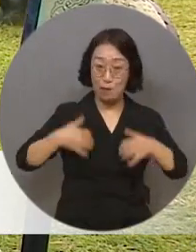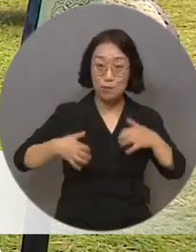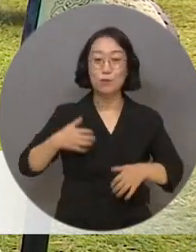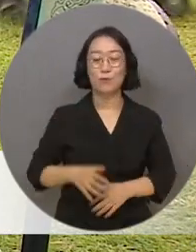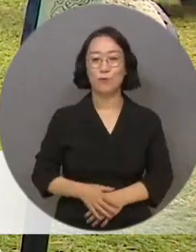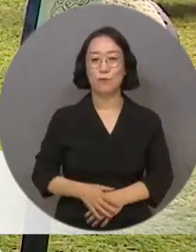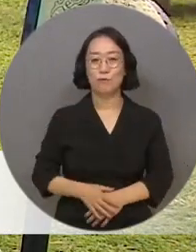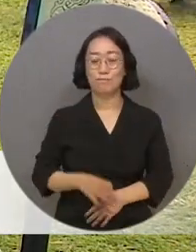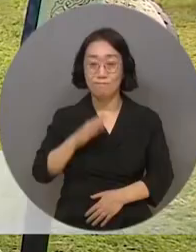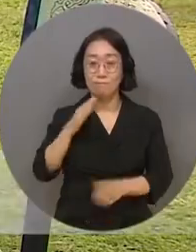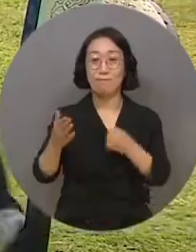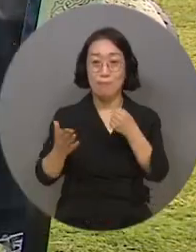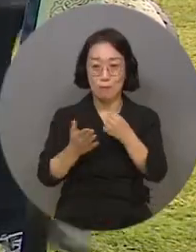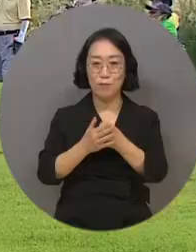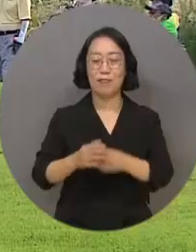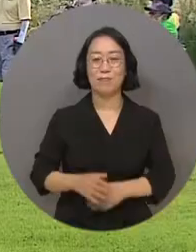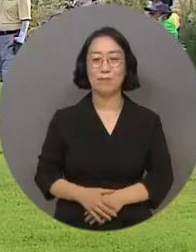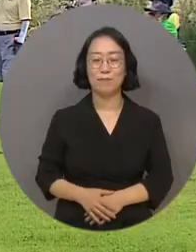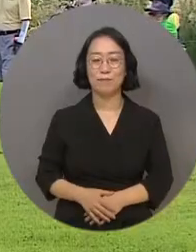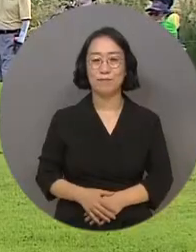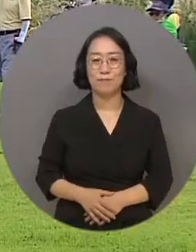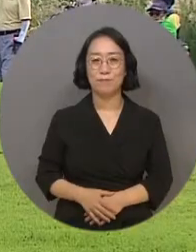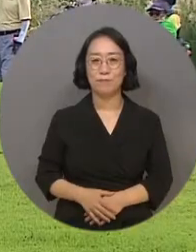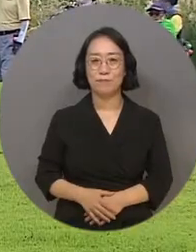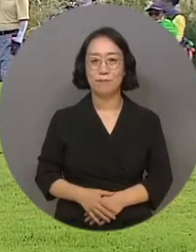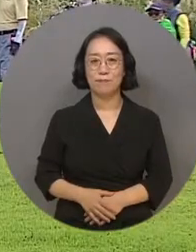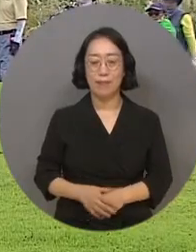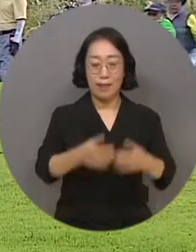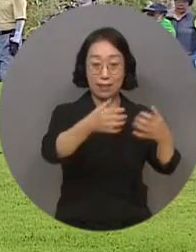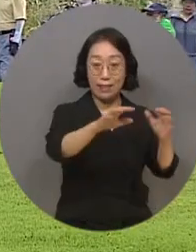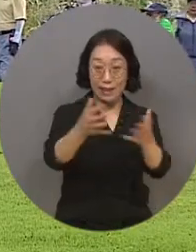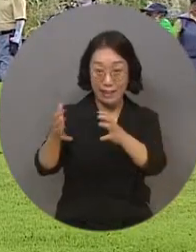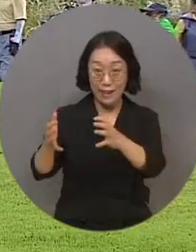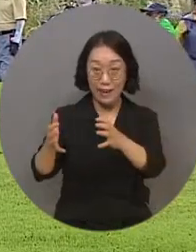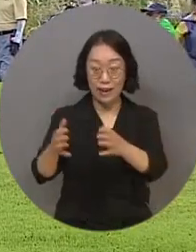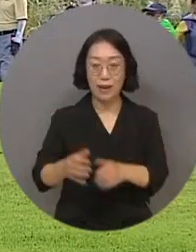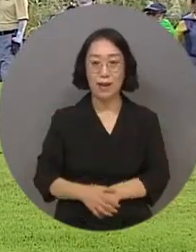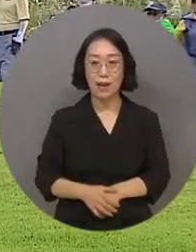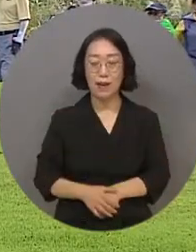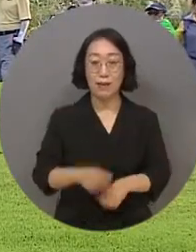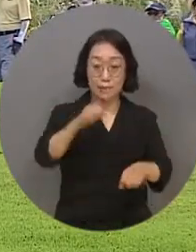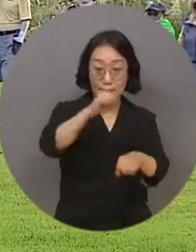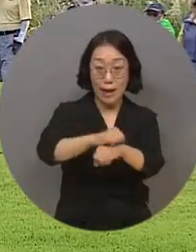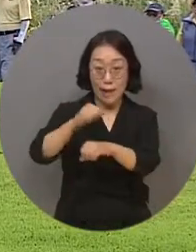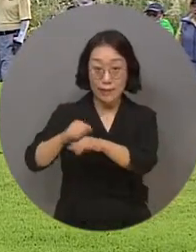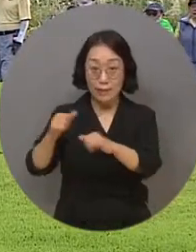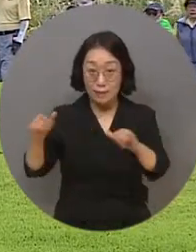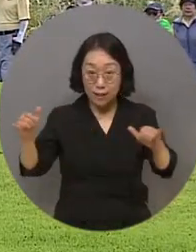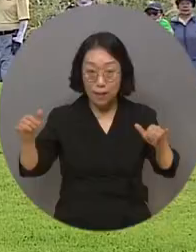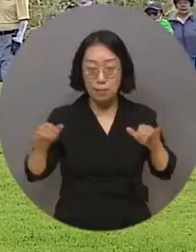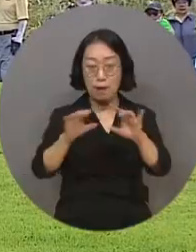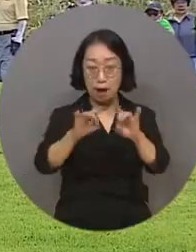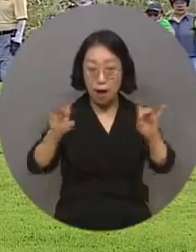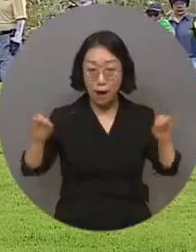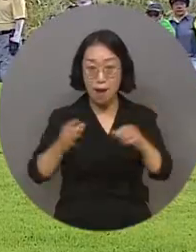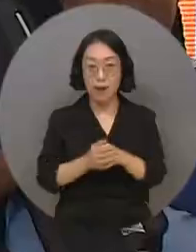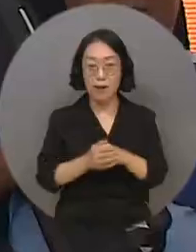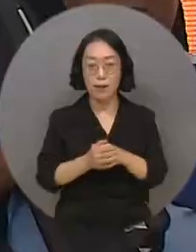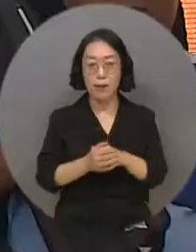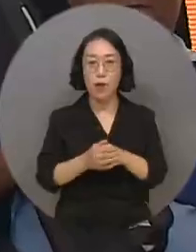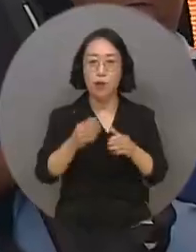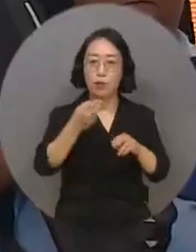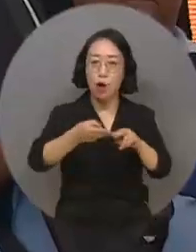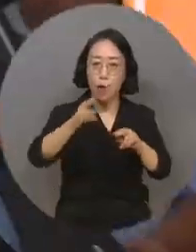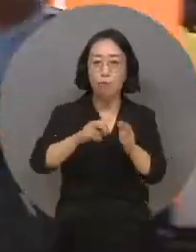있고 하기 때문에 각 국가별로 최저 타수를 기록한 해외 선수들에게는 파크골프채를